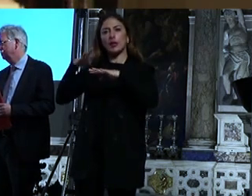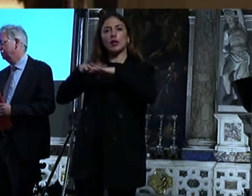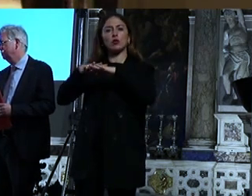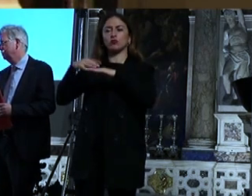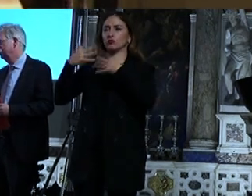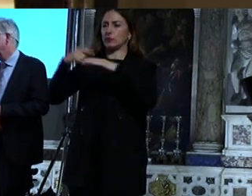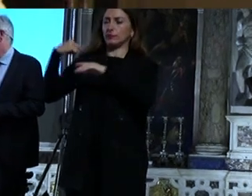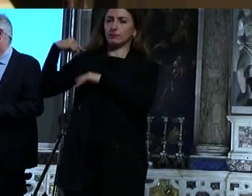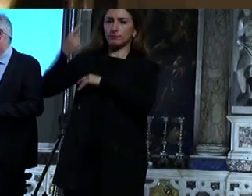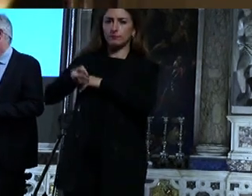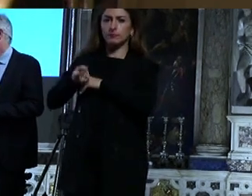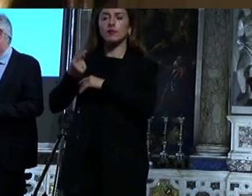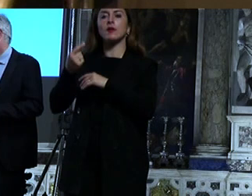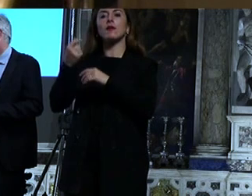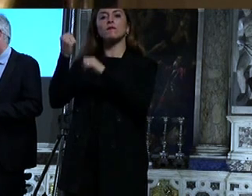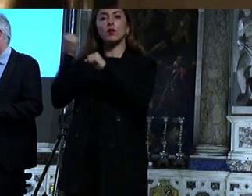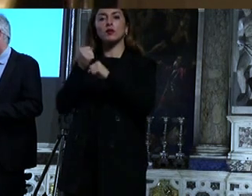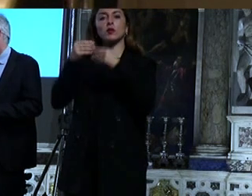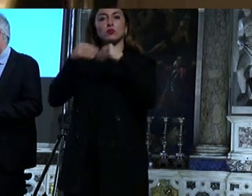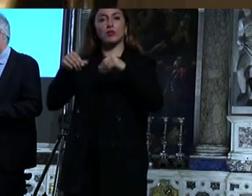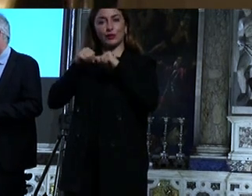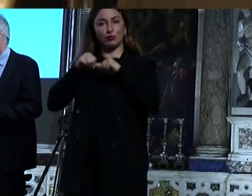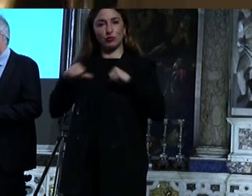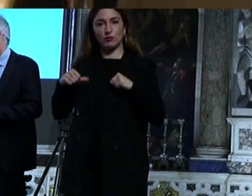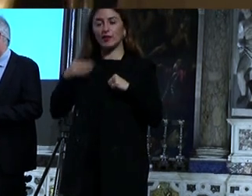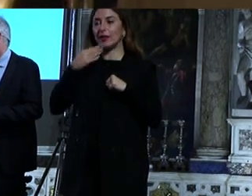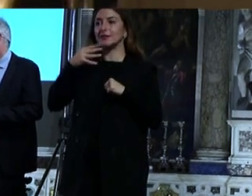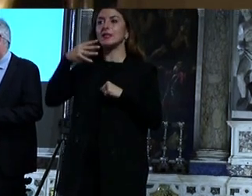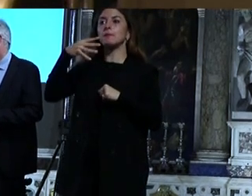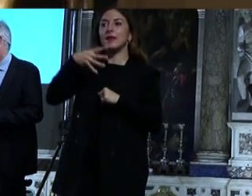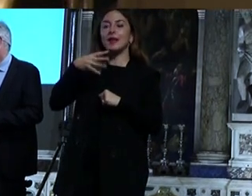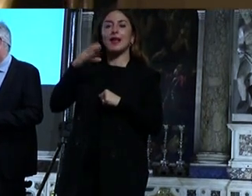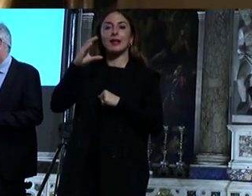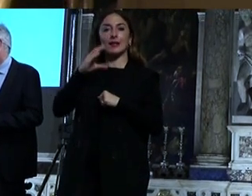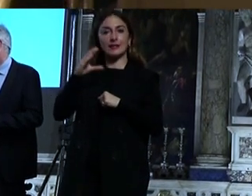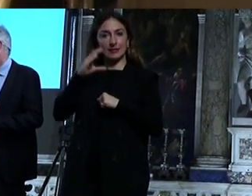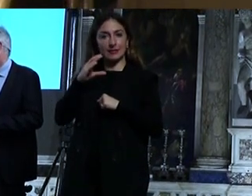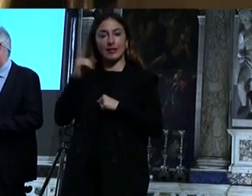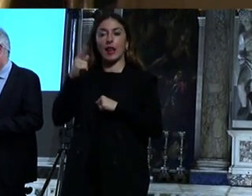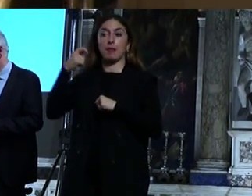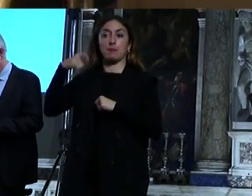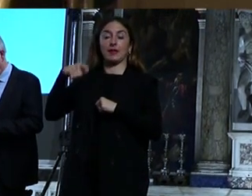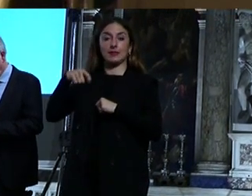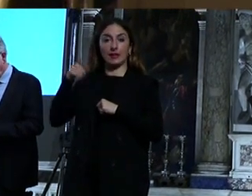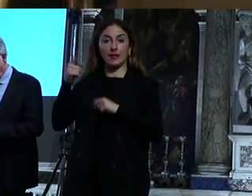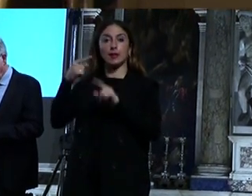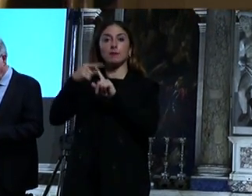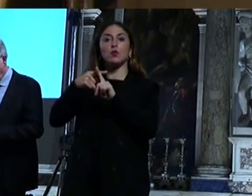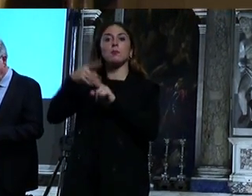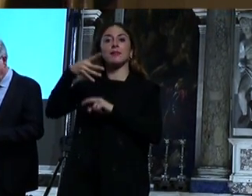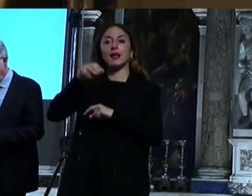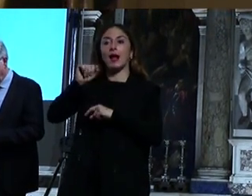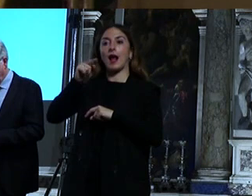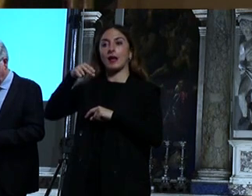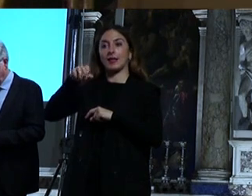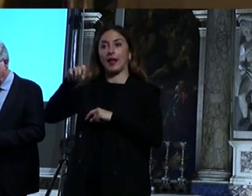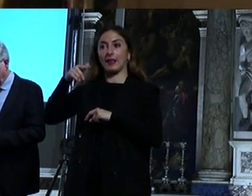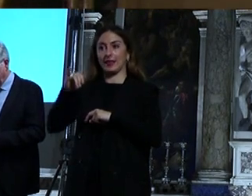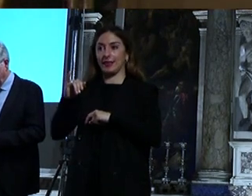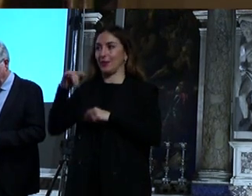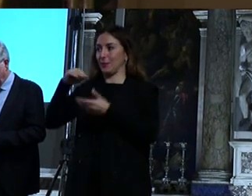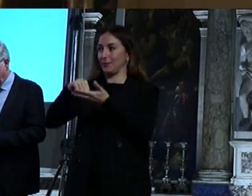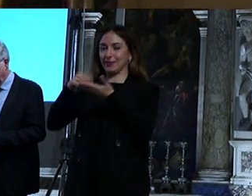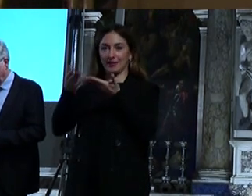la Fondazione Musei Civici, e ringrazio Maria Cristina Gribaudi, la Presidente, e Mattia Agnetti che è con noi